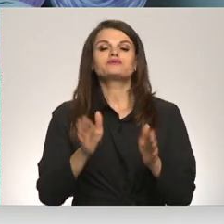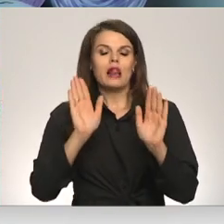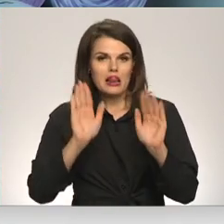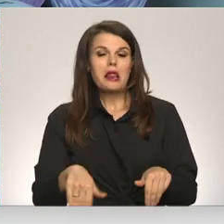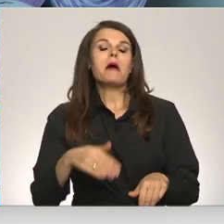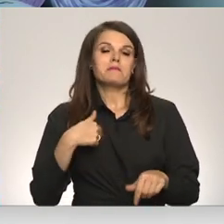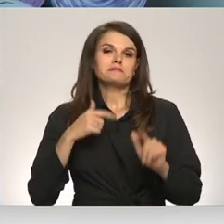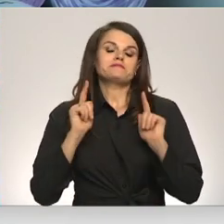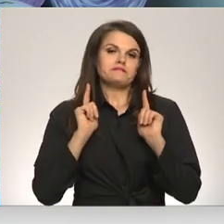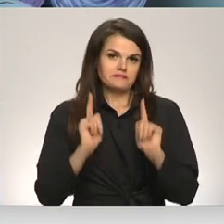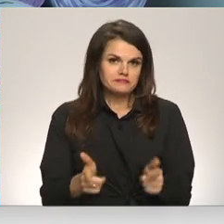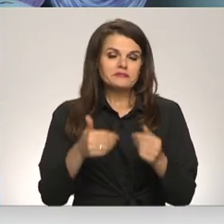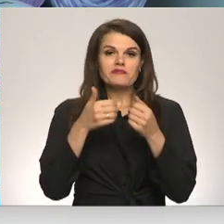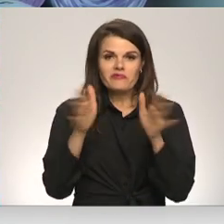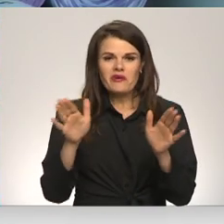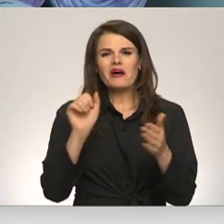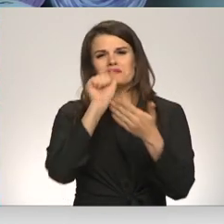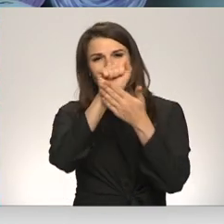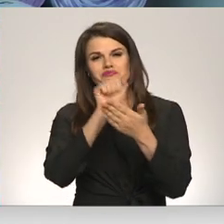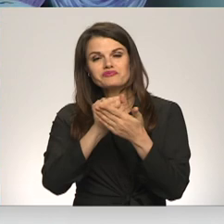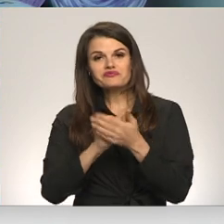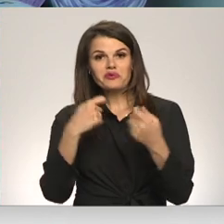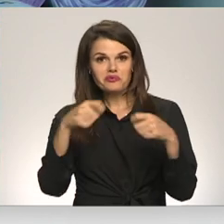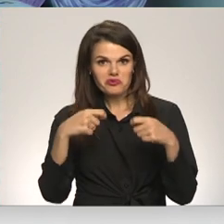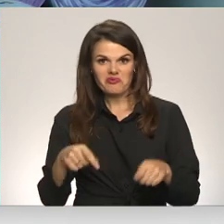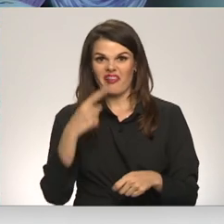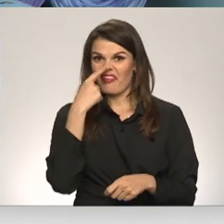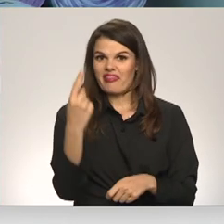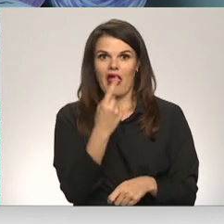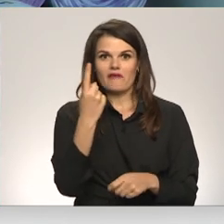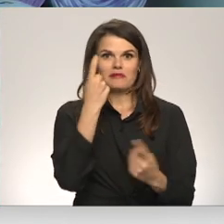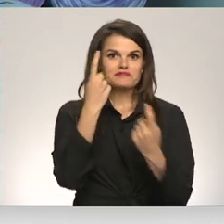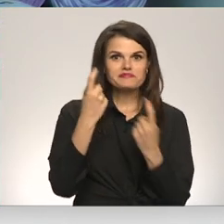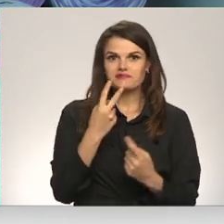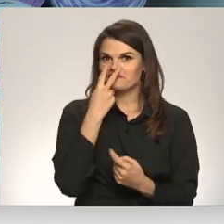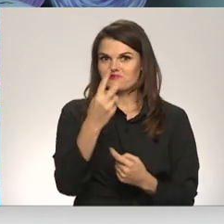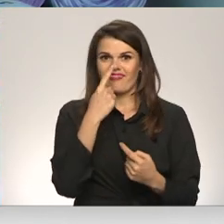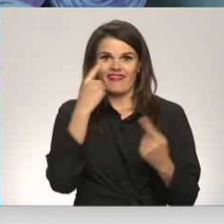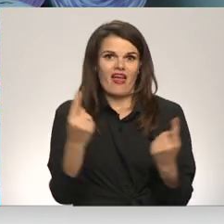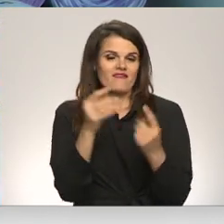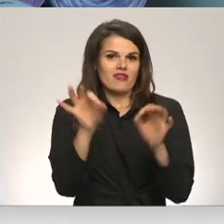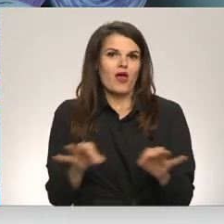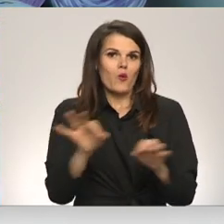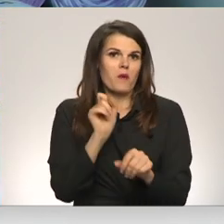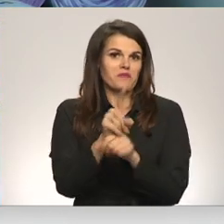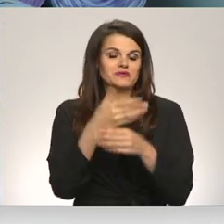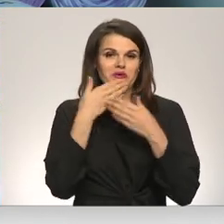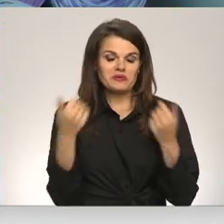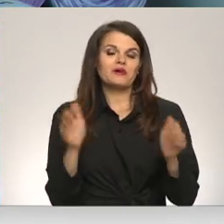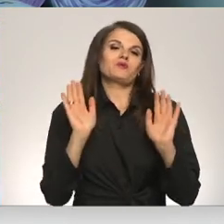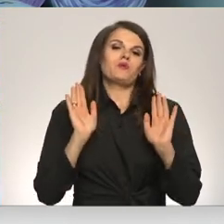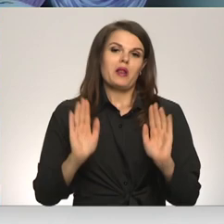es atvēru, ieliku tur kaut ko tirgoties, neviens neskatās, neviens neko nepērk. Nu